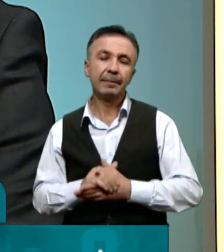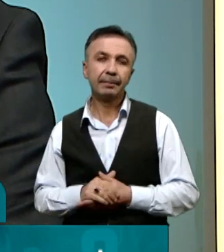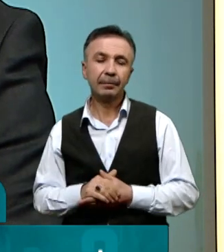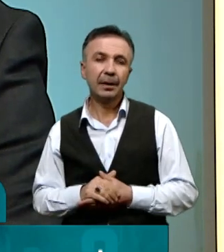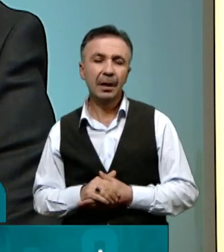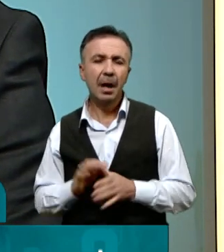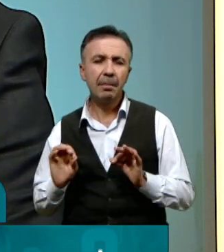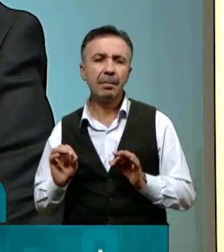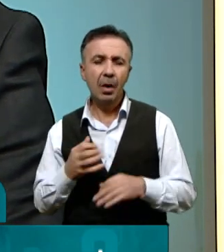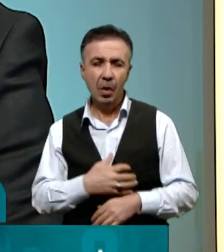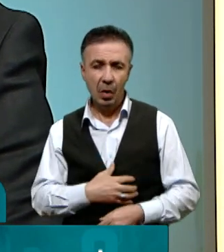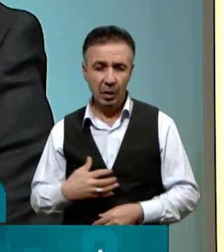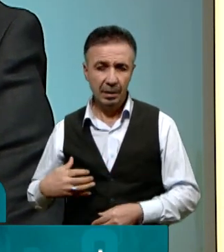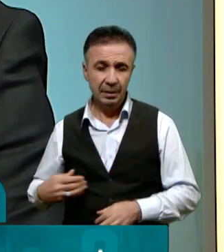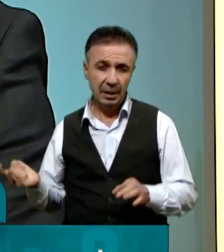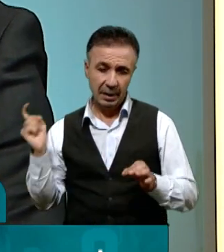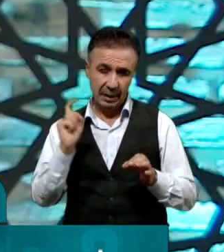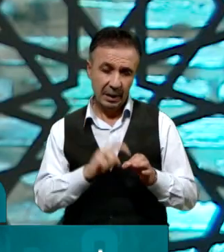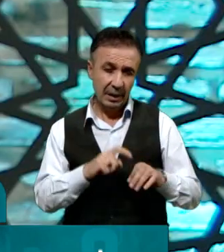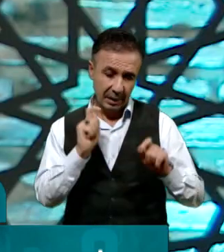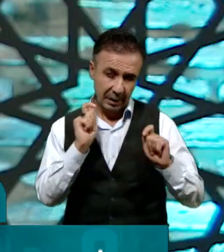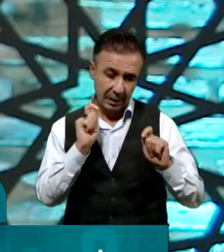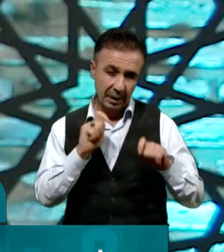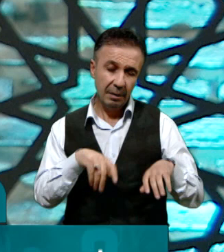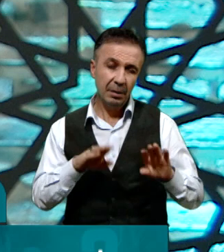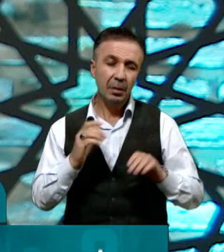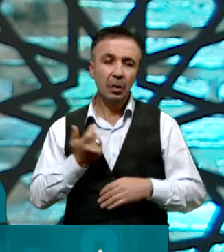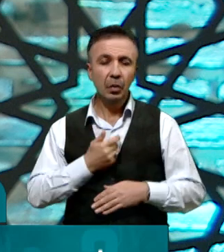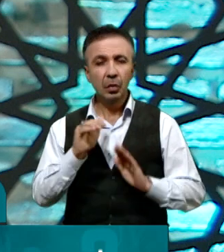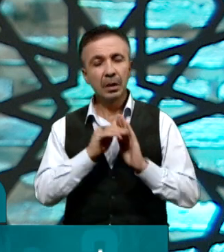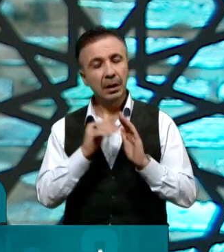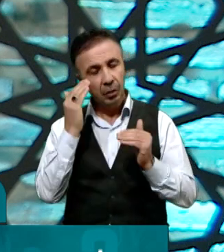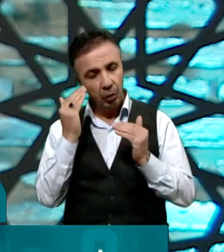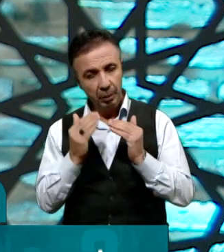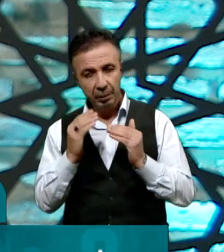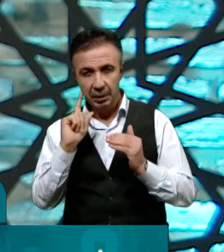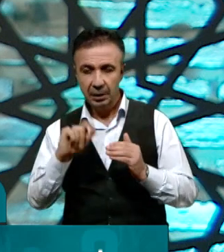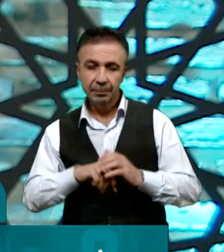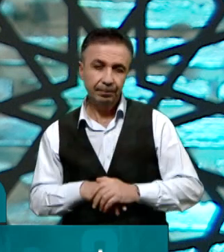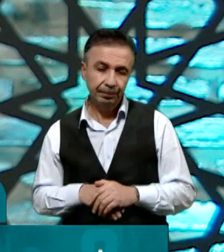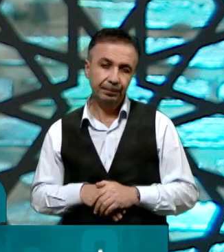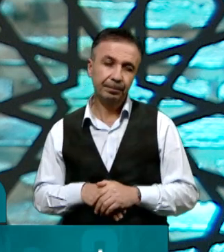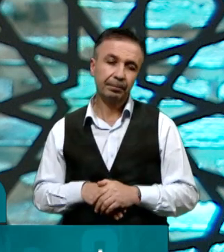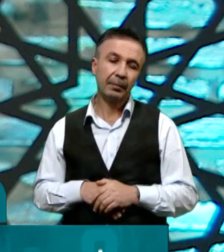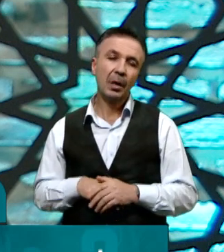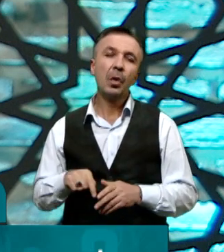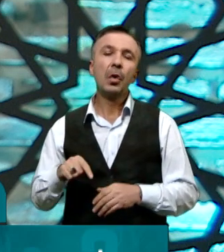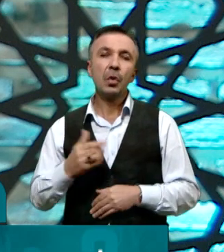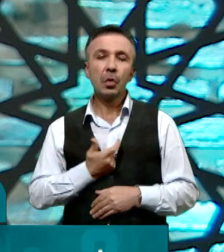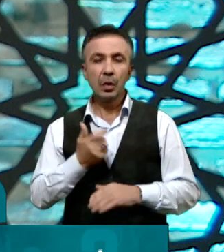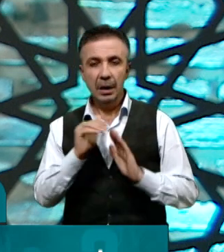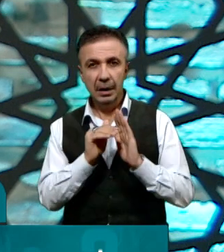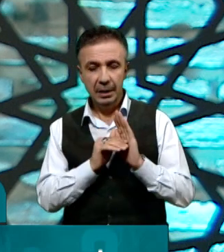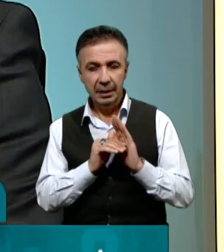her organda ne yapılamıyor? Nakledilemiyor. Onun en azından kuralları var. O kurallar işletiliyor ve o kurallar